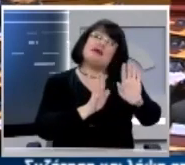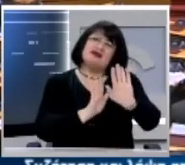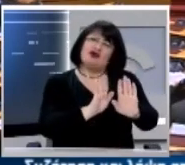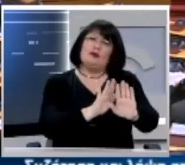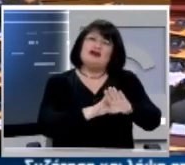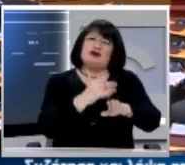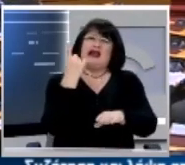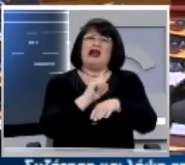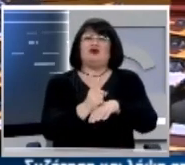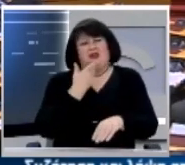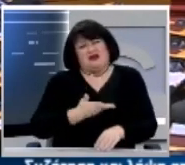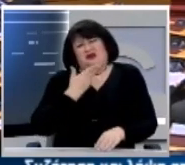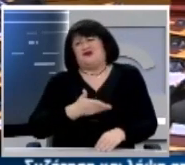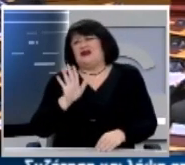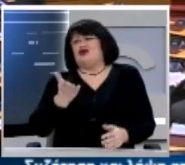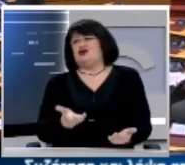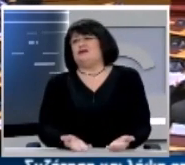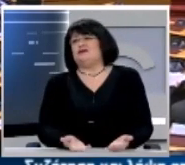Παπαντονίου.